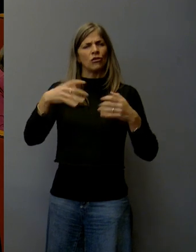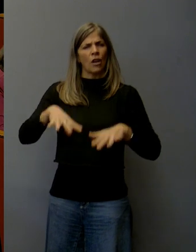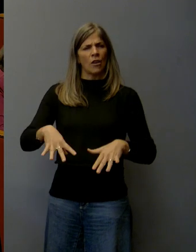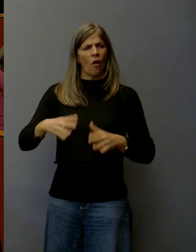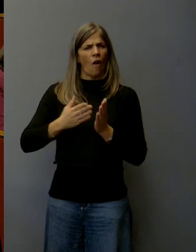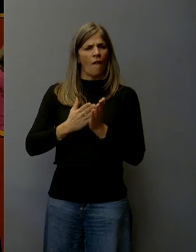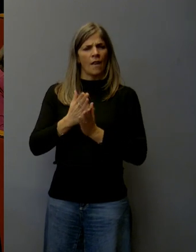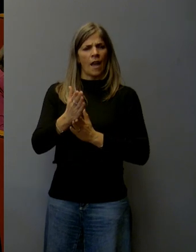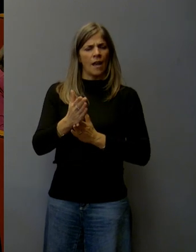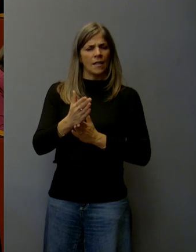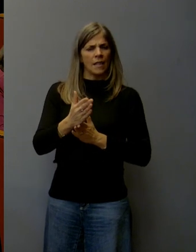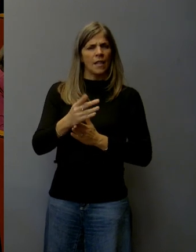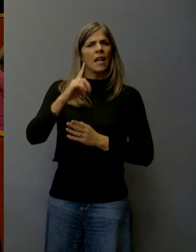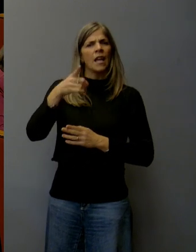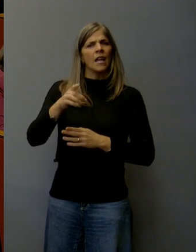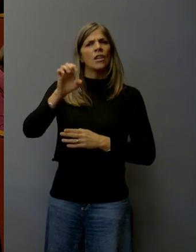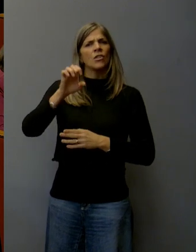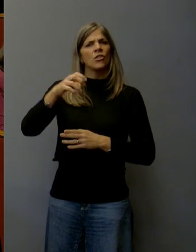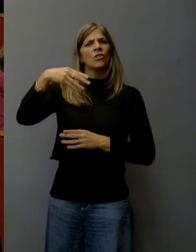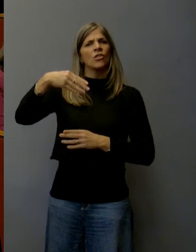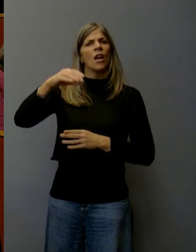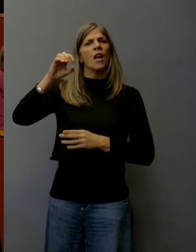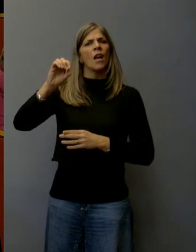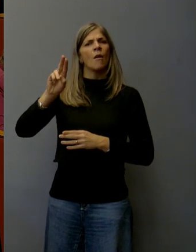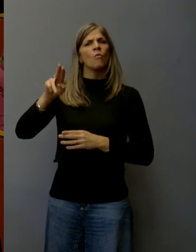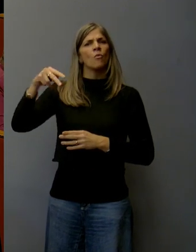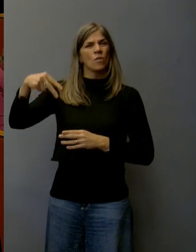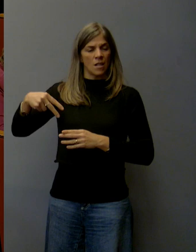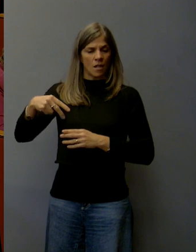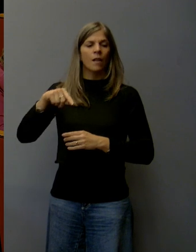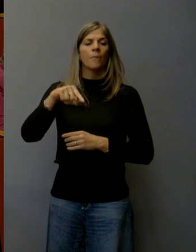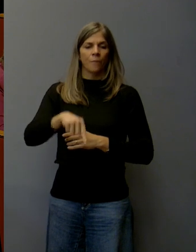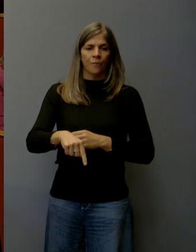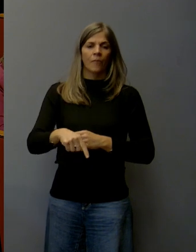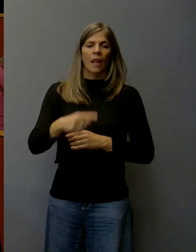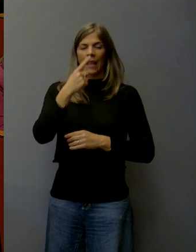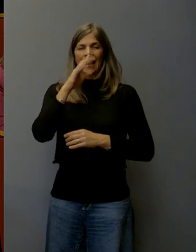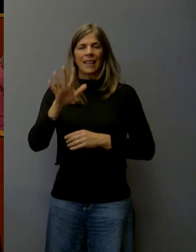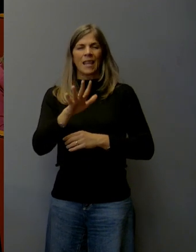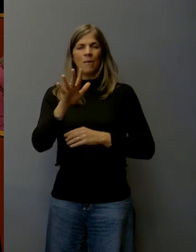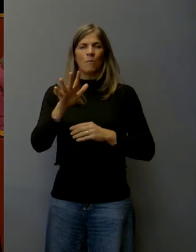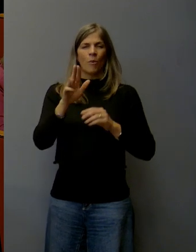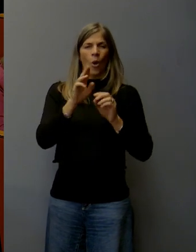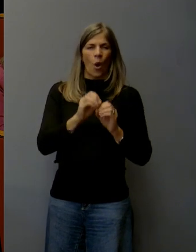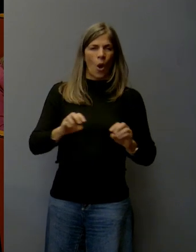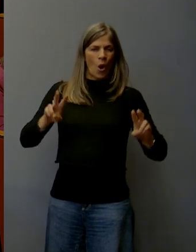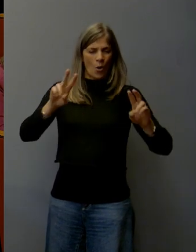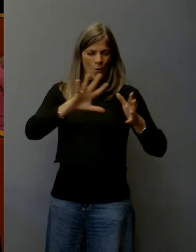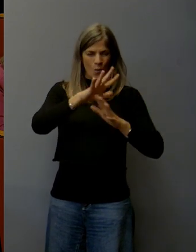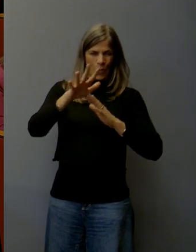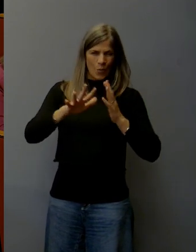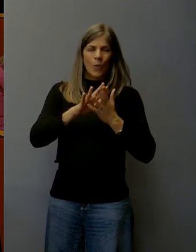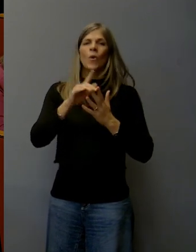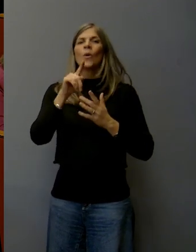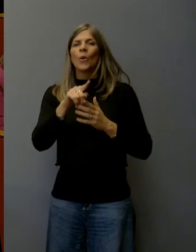Gemona Ovvero la la simulazione delle Nazioni Unite qua a Genova ed è promossa Tra l'altro dalla fondazione fuggis quindi fondazione che appartiene